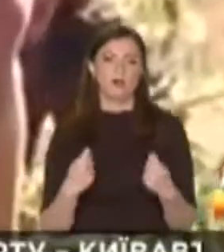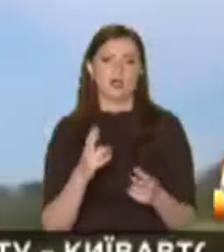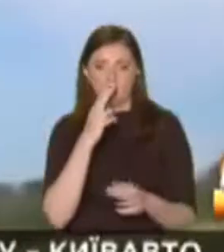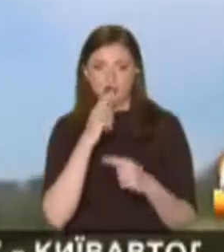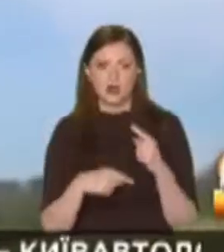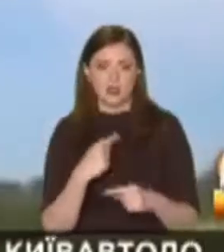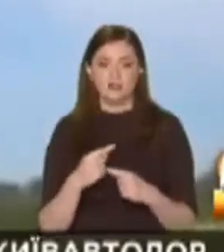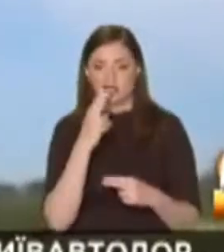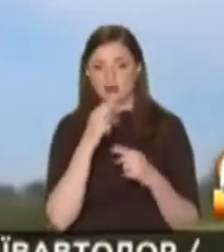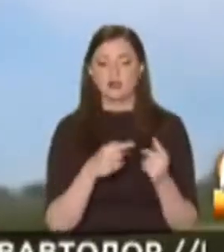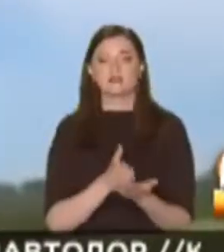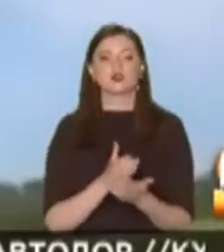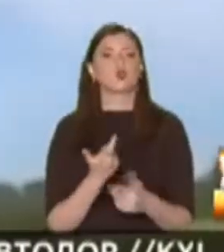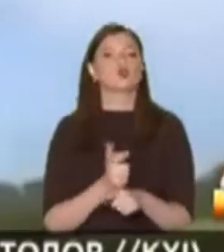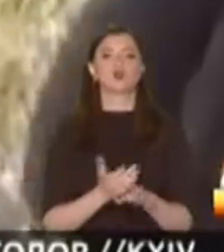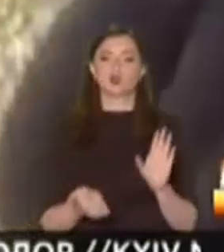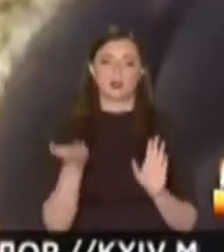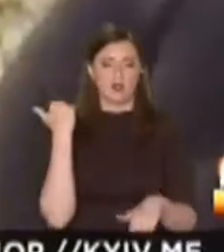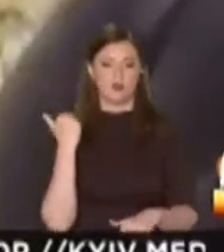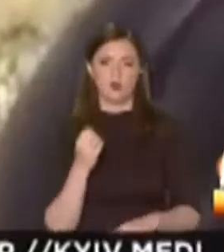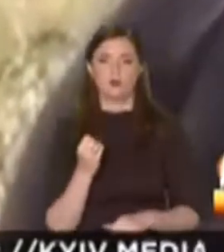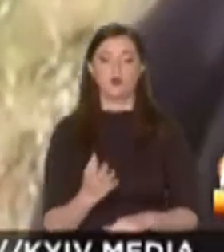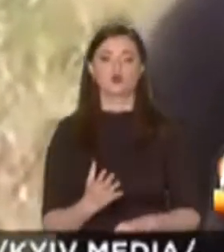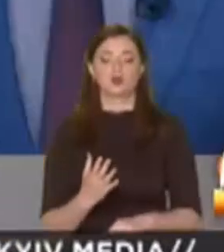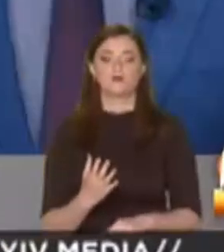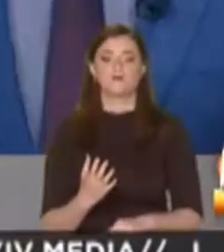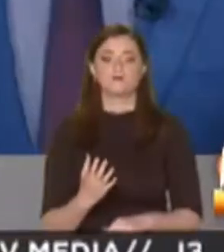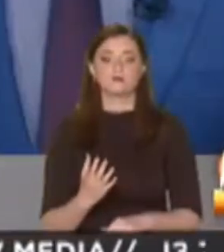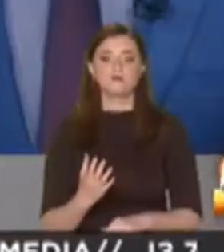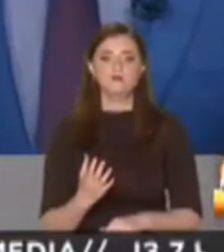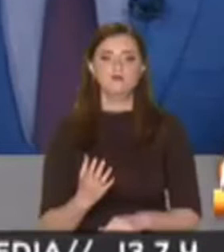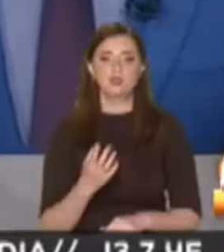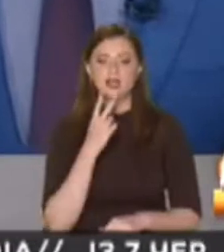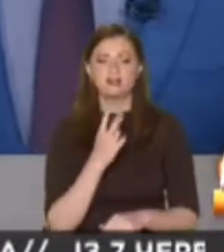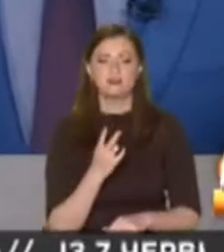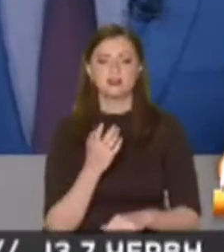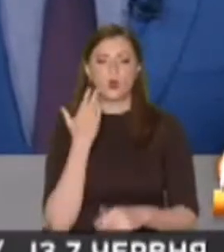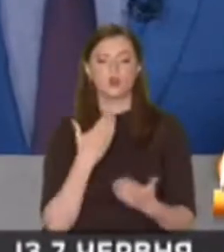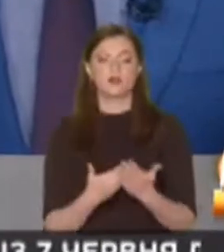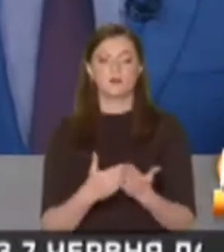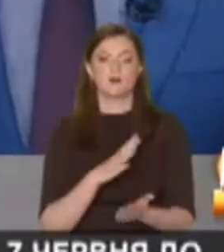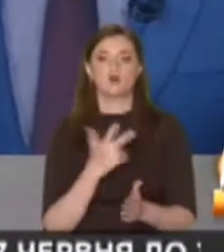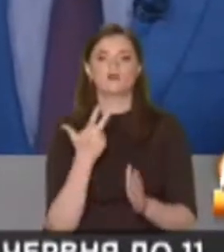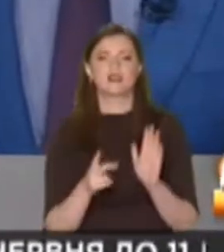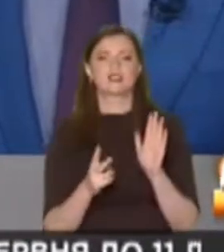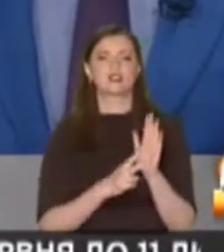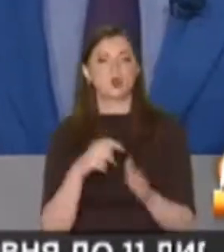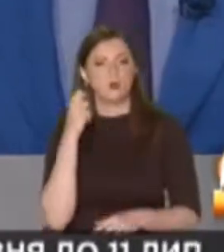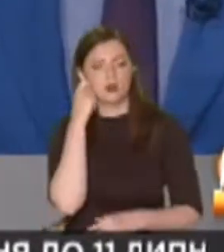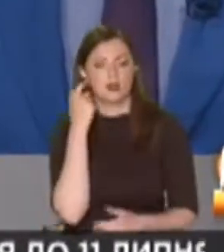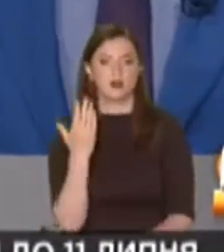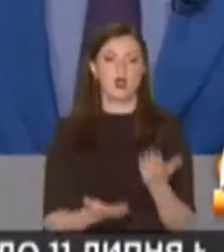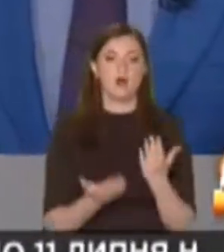традиція. Традиція існує дуже давно. Просто ну дивіться, ну там, коли, наприклад, був 37-й рік, або